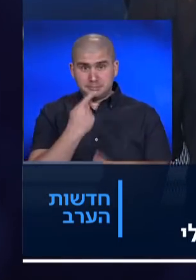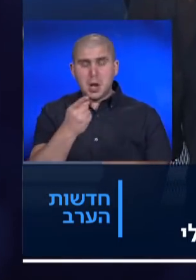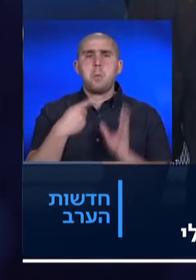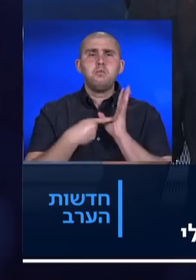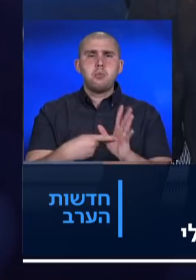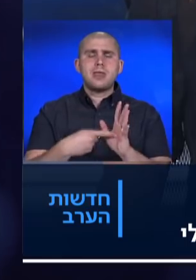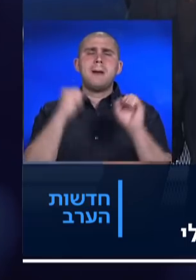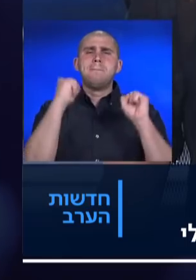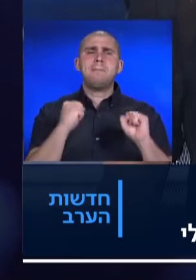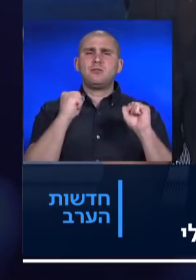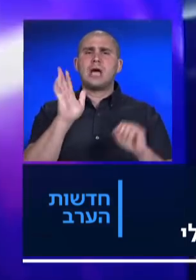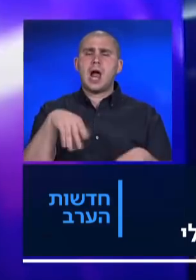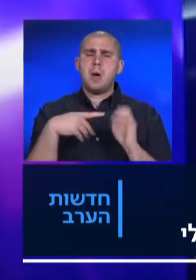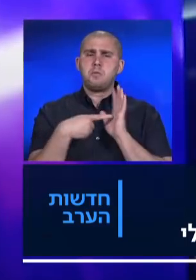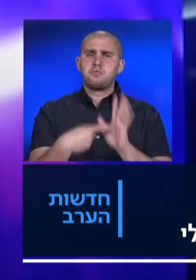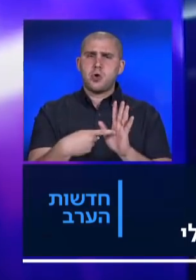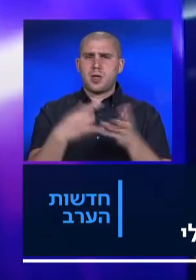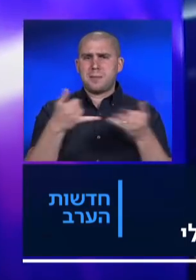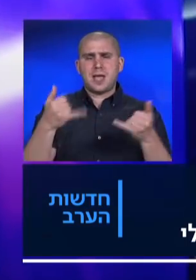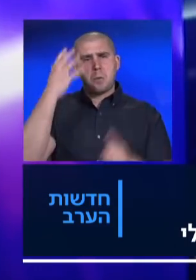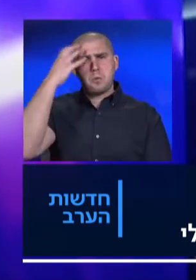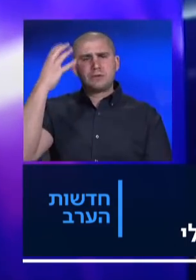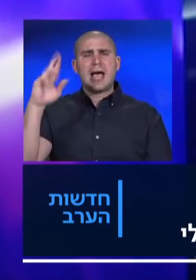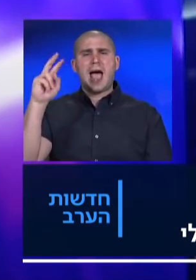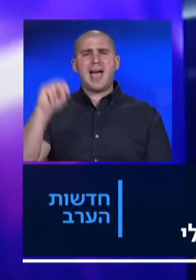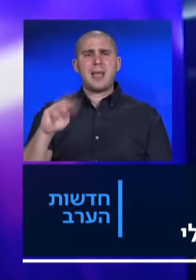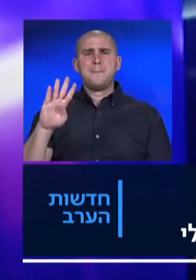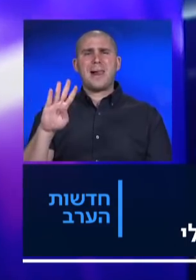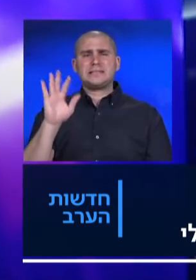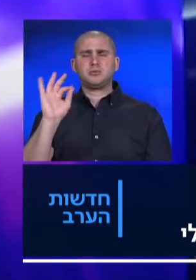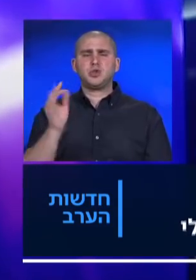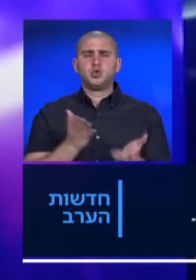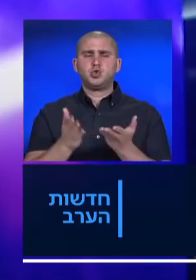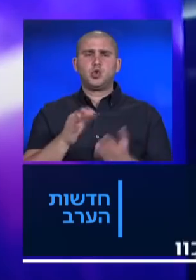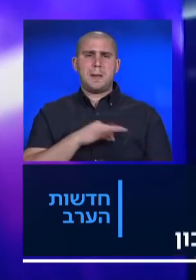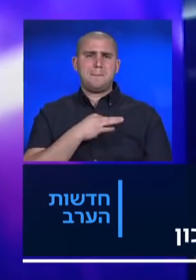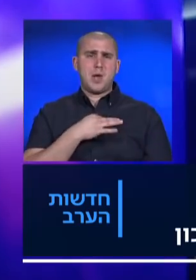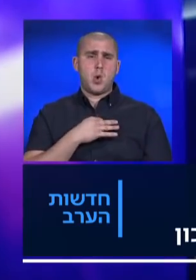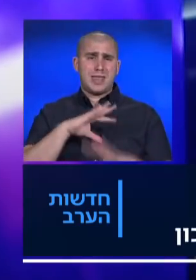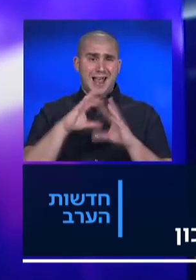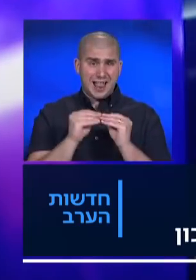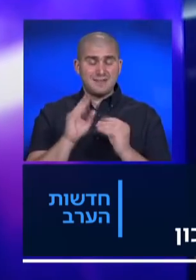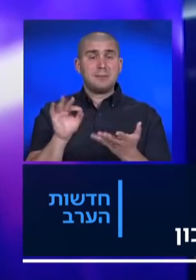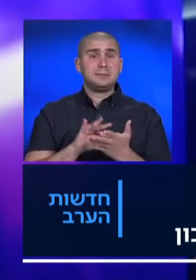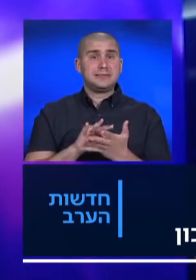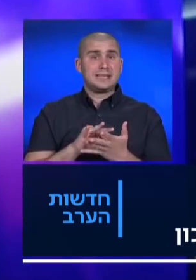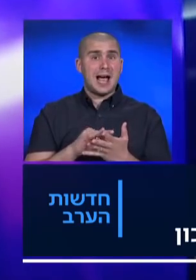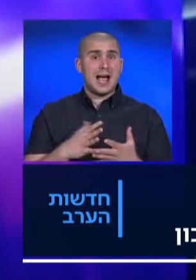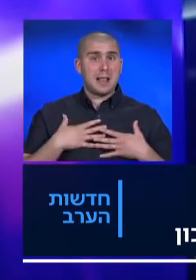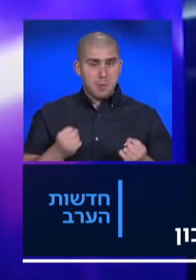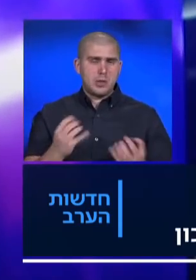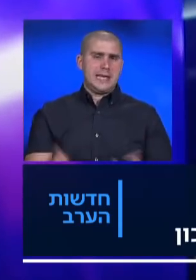על מודל שפיתח פרופסור רן בליצר עבור שירותי בריאות כללית, ובמשרד הבריאות אימצו את זה הרבה יותר פשוט